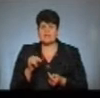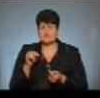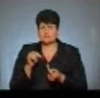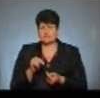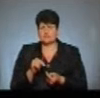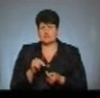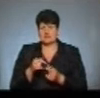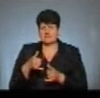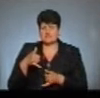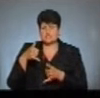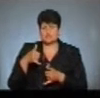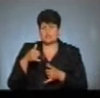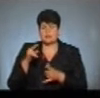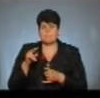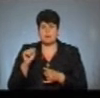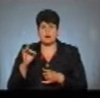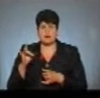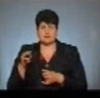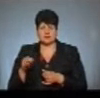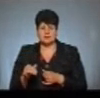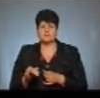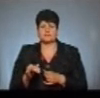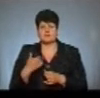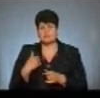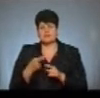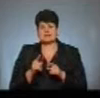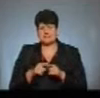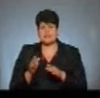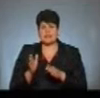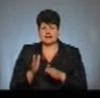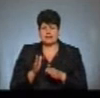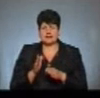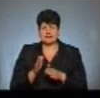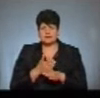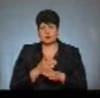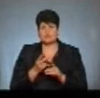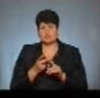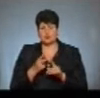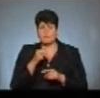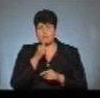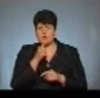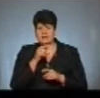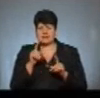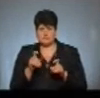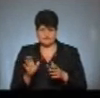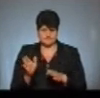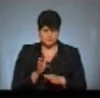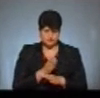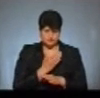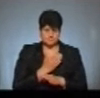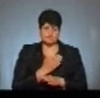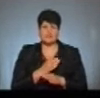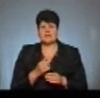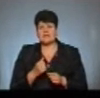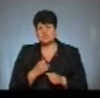невідповідність висоти парти росту учасників тестування. Ми цей недолік вже на друге пробне тестування усунули. І,